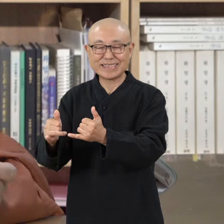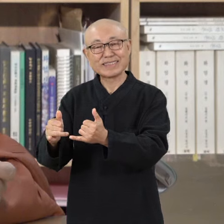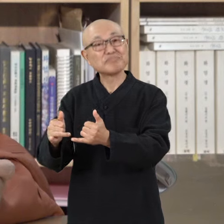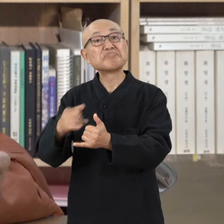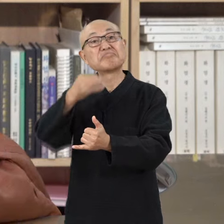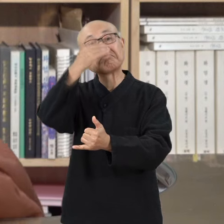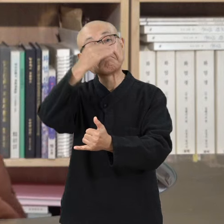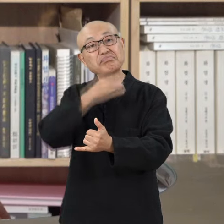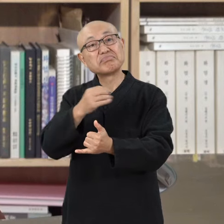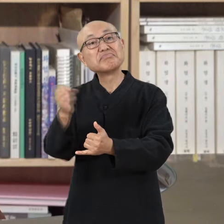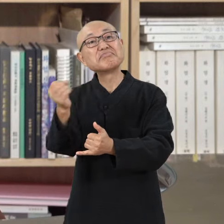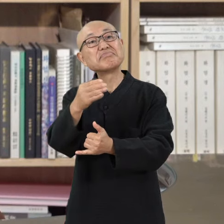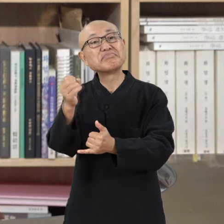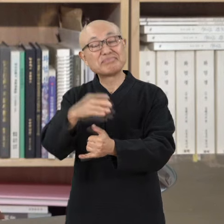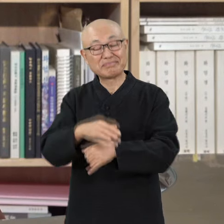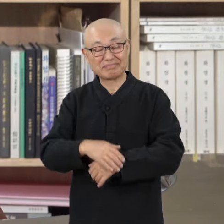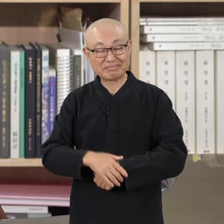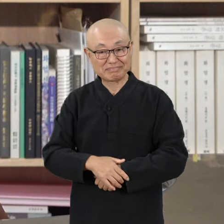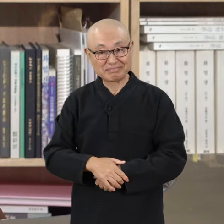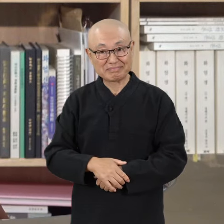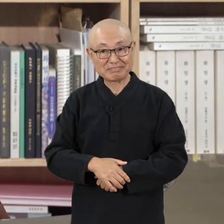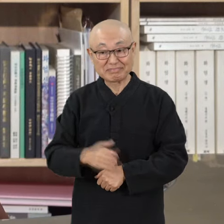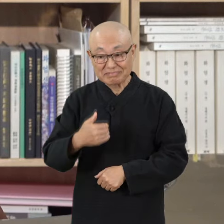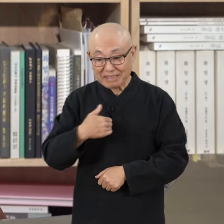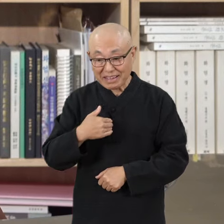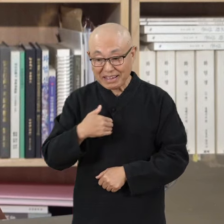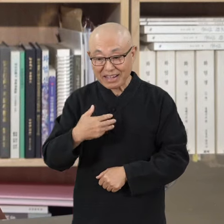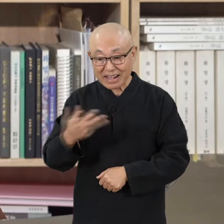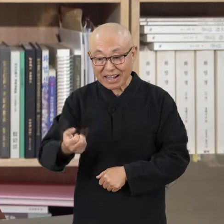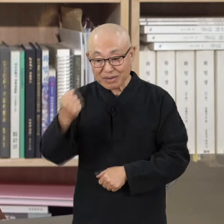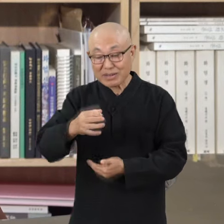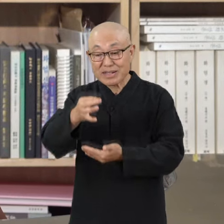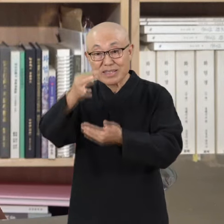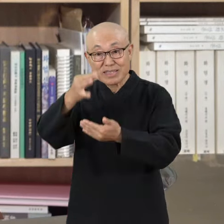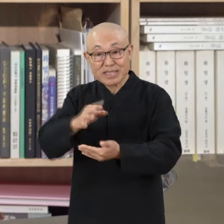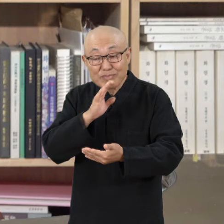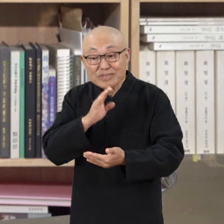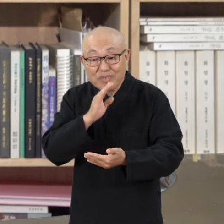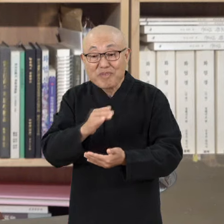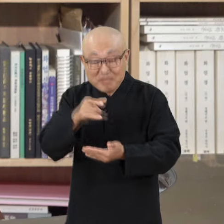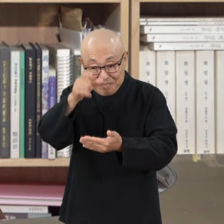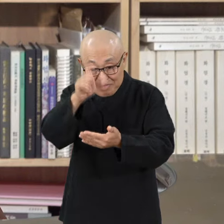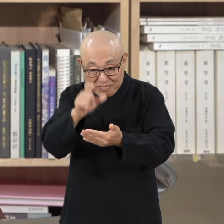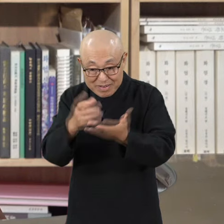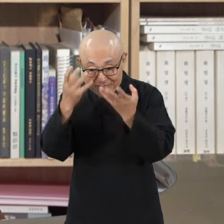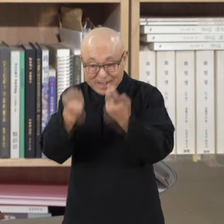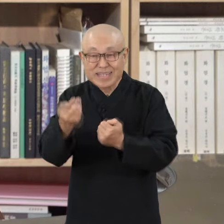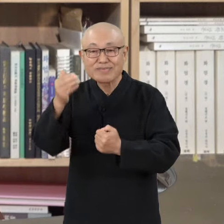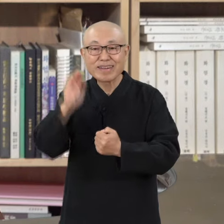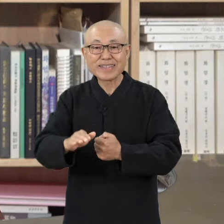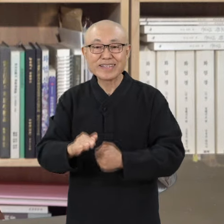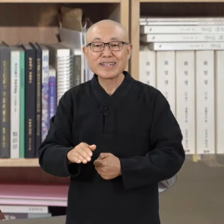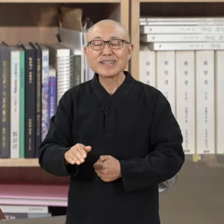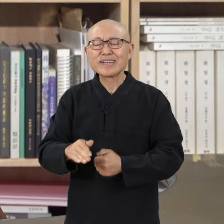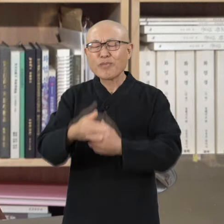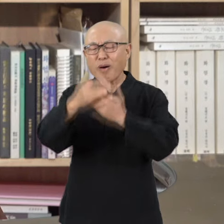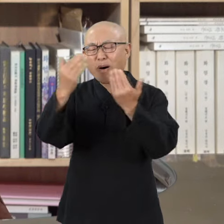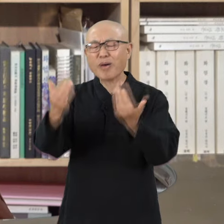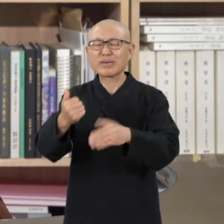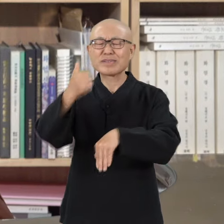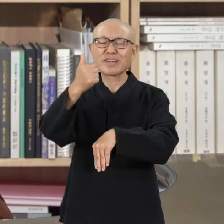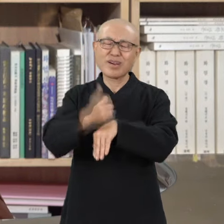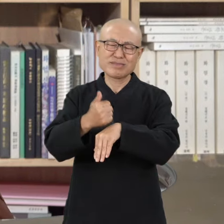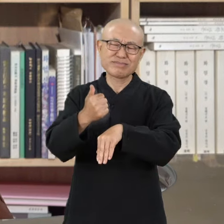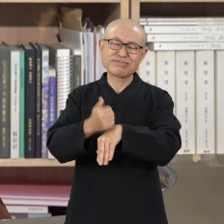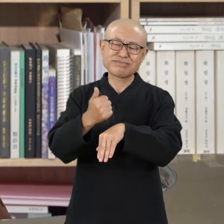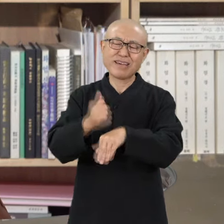천영덕스럽게 대답을 해요 제가 지금 갖고 있는 재물은 많습니다 많지만 그것은 결국은